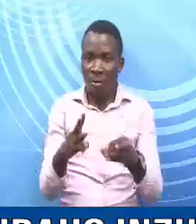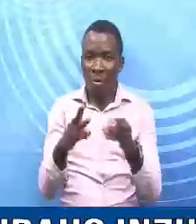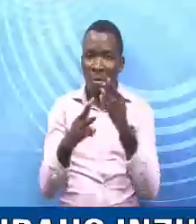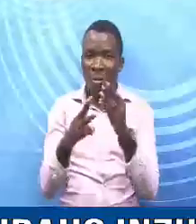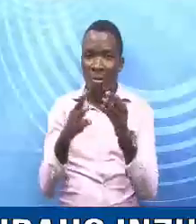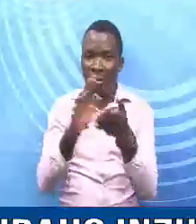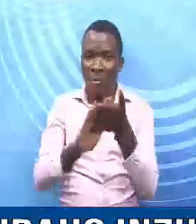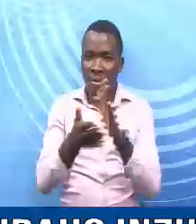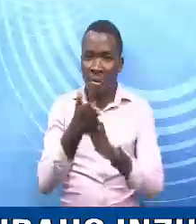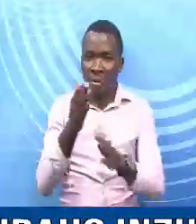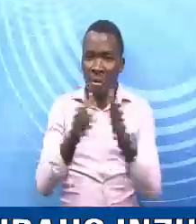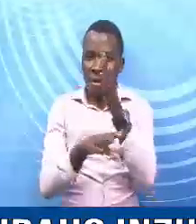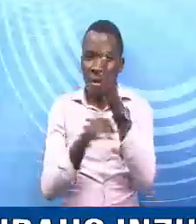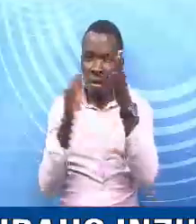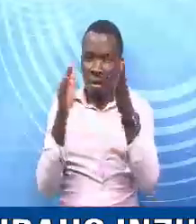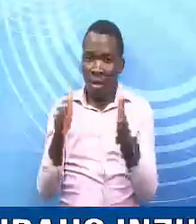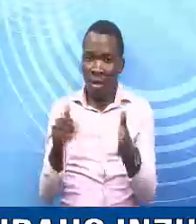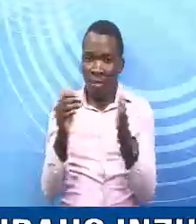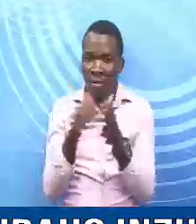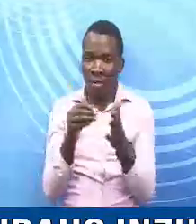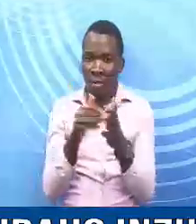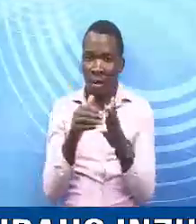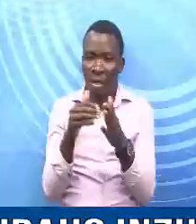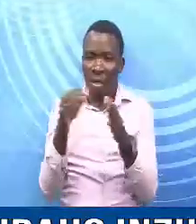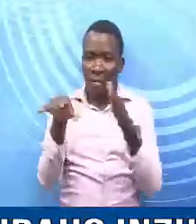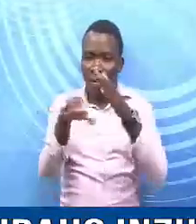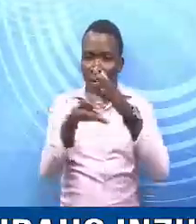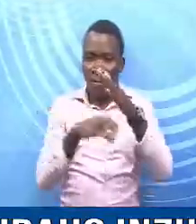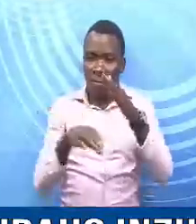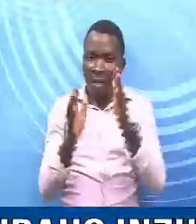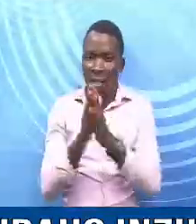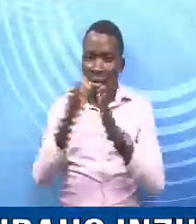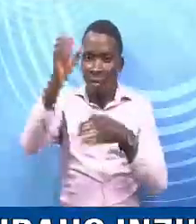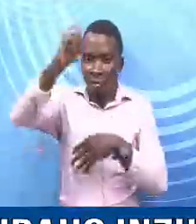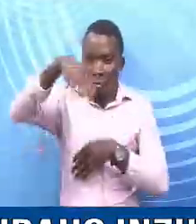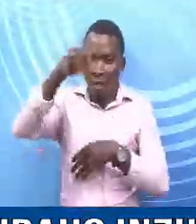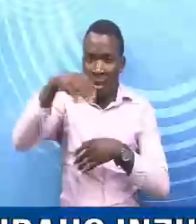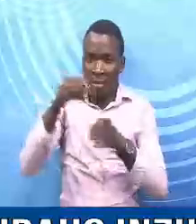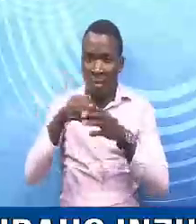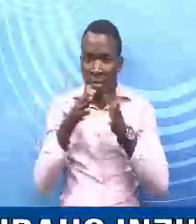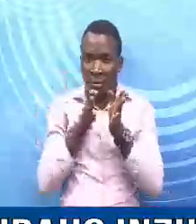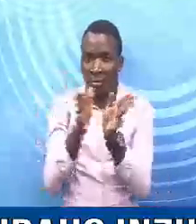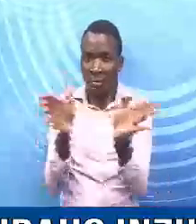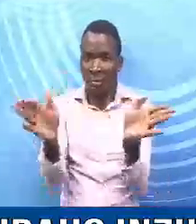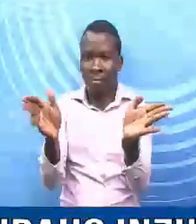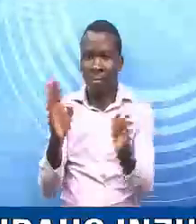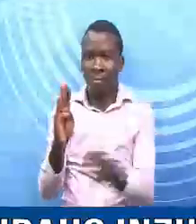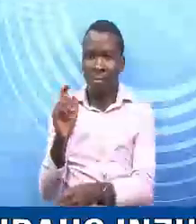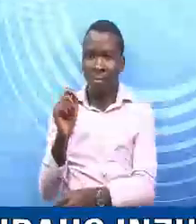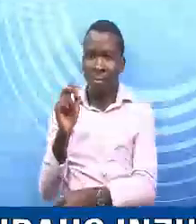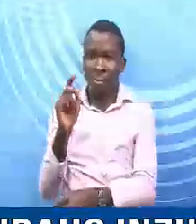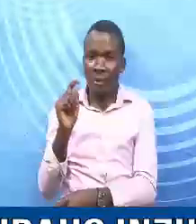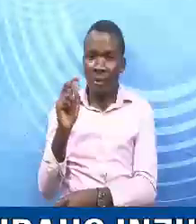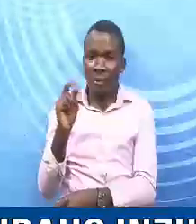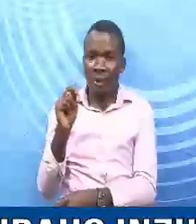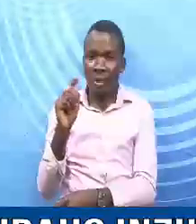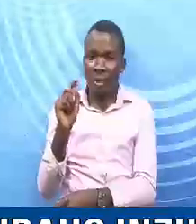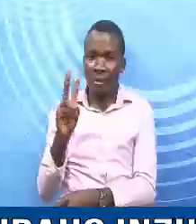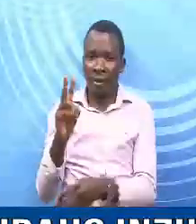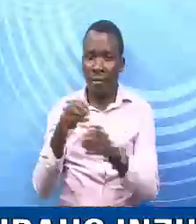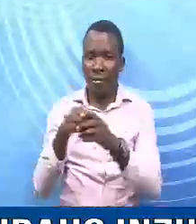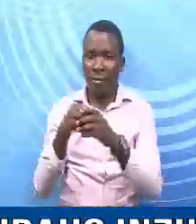muri aka gace ndetse no muri Kigali muri rusange BTN TV mu murenge wa Kimisagara mu karere